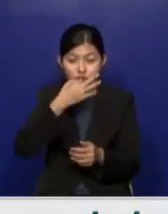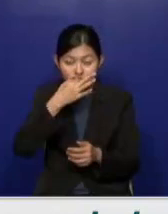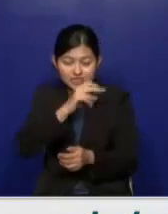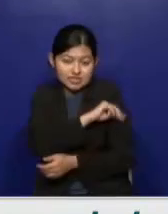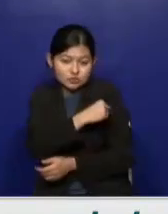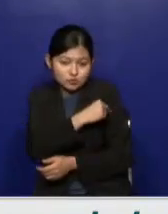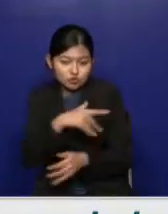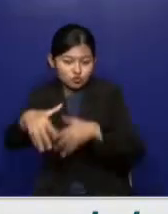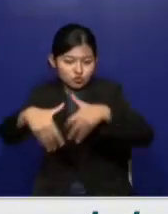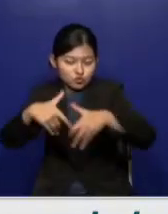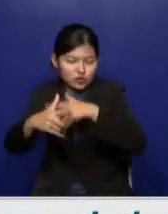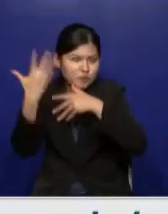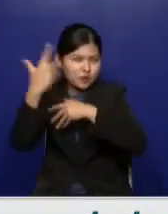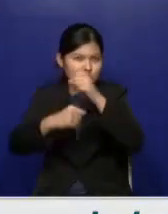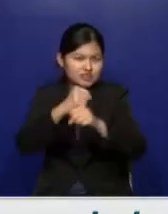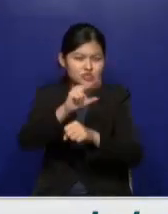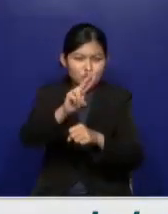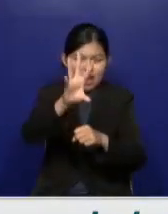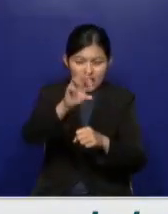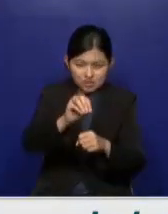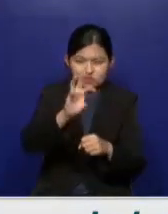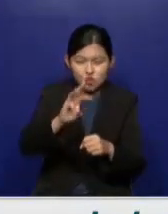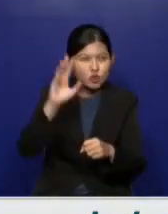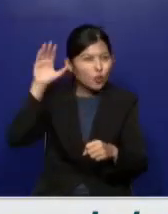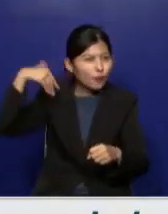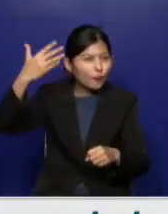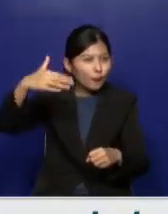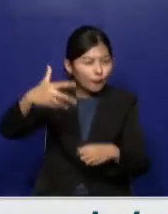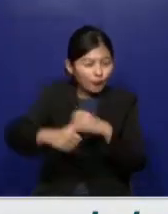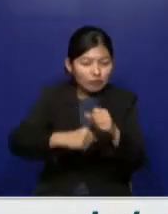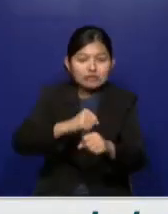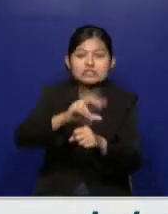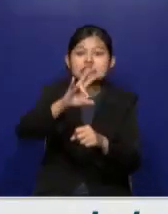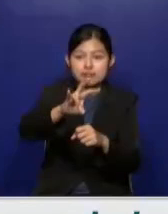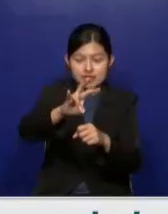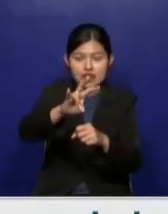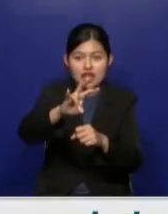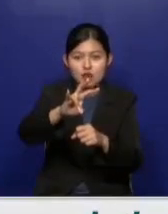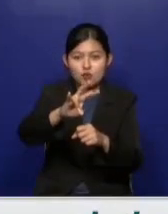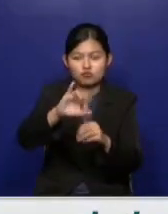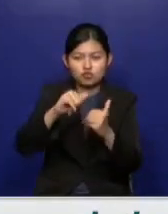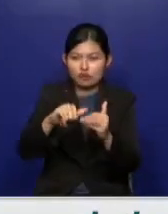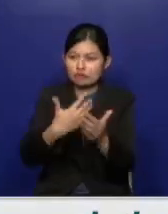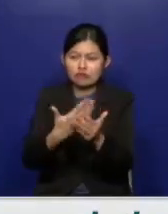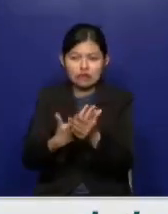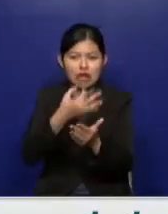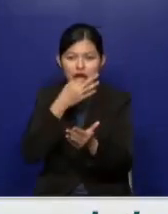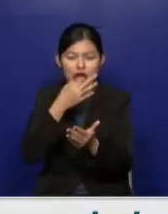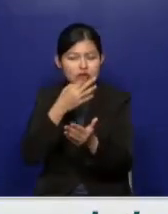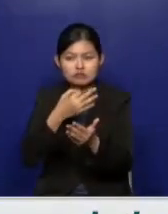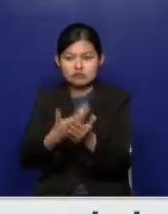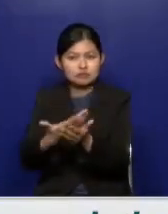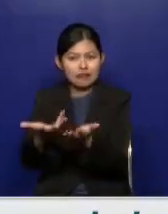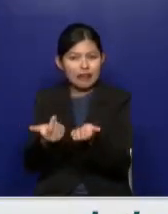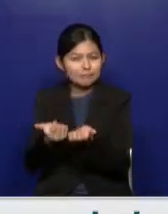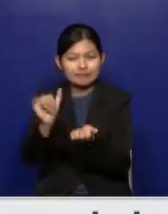นตั้งแต่ปี2556นี่ก็ผ่านไปตั้ง7ปีแล้วครับเขายังไม่ได้ค่าวิชาชีพก็เป็นการบั่นทอนข